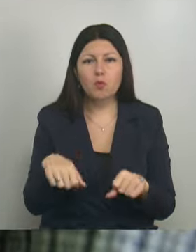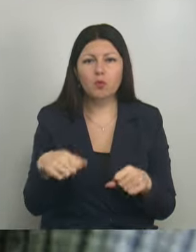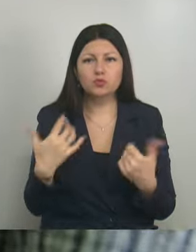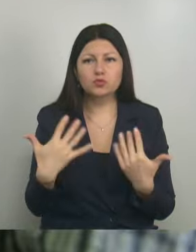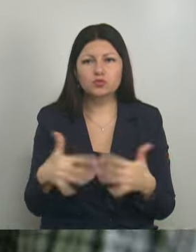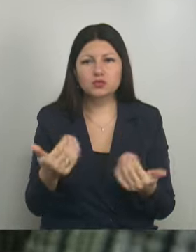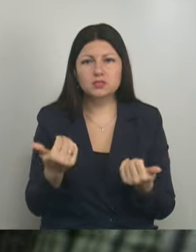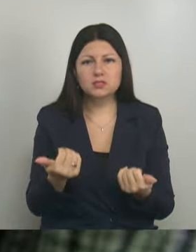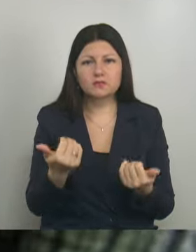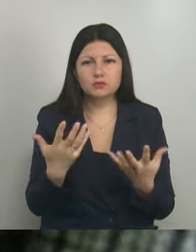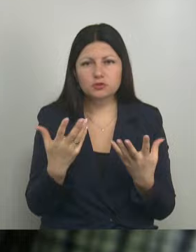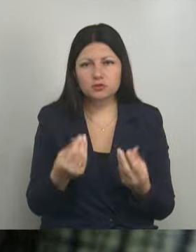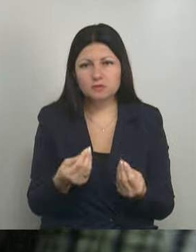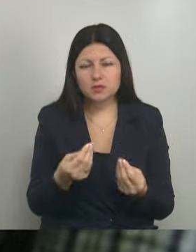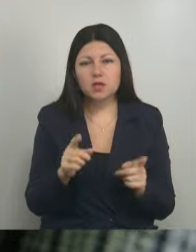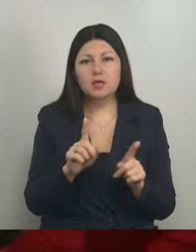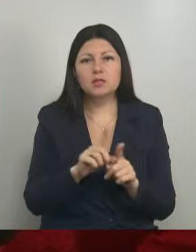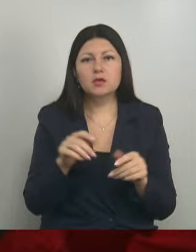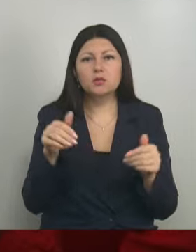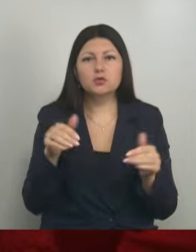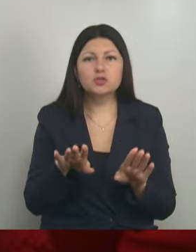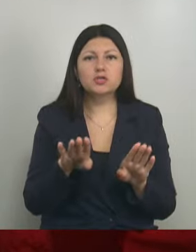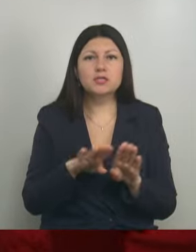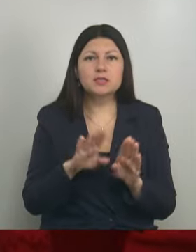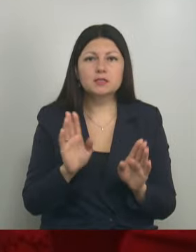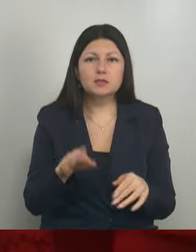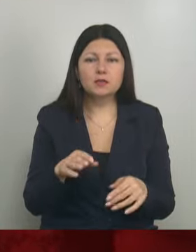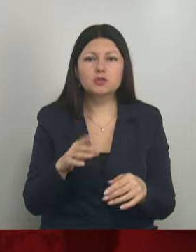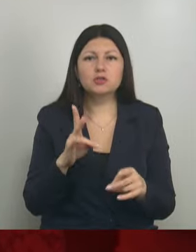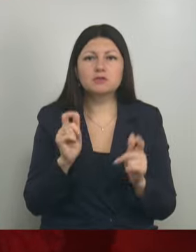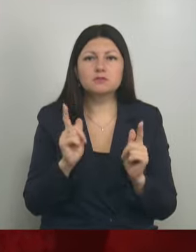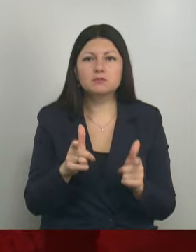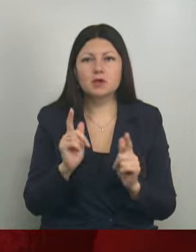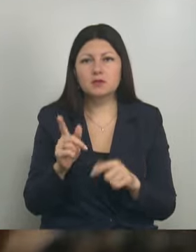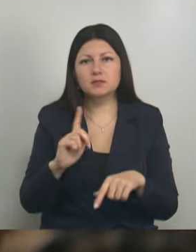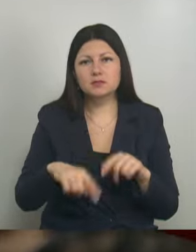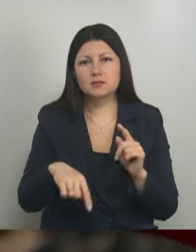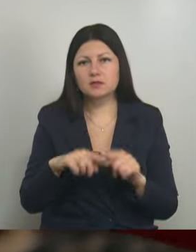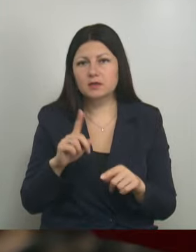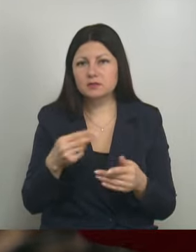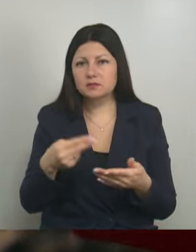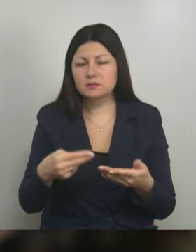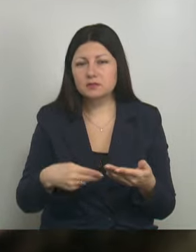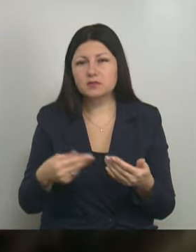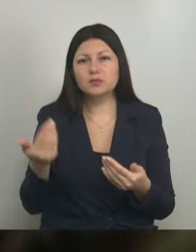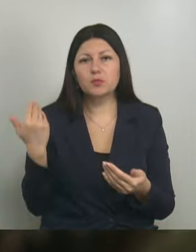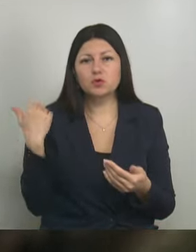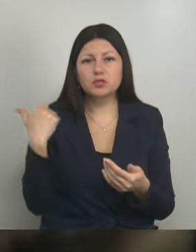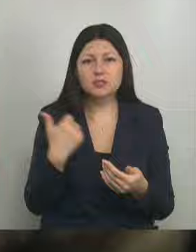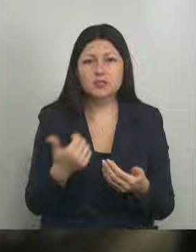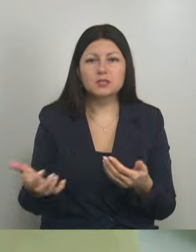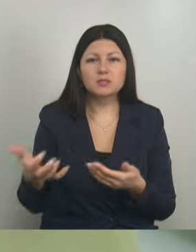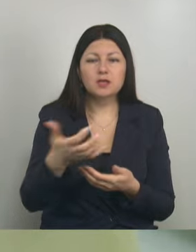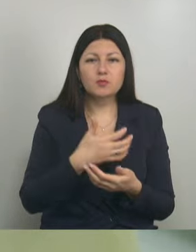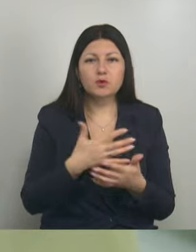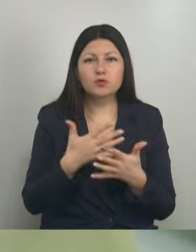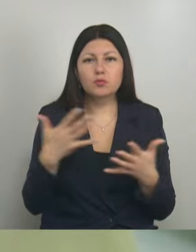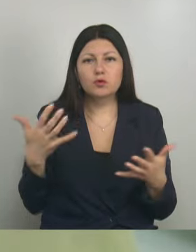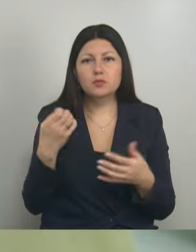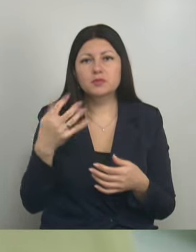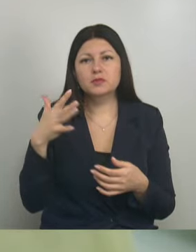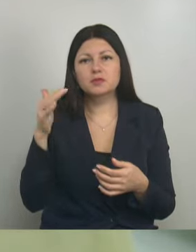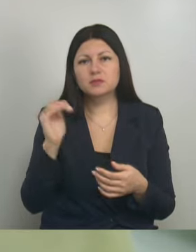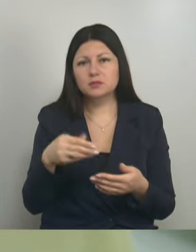с сегодняшнего дня. Такое решение также основано на согласии самих родителей. С прошлой недели собрали уже более 15